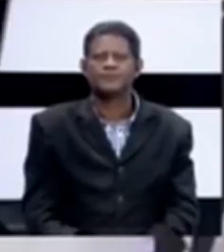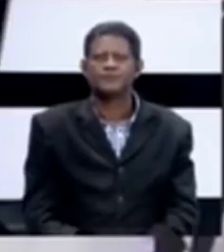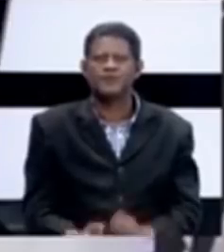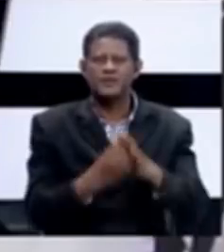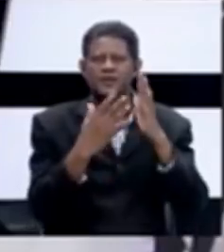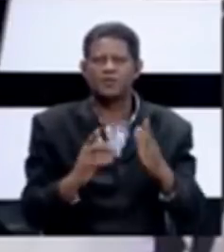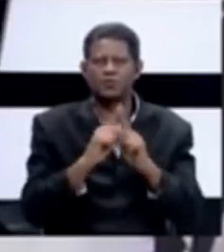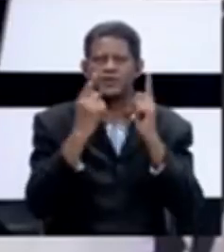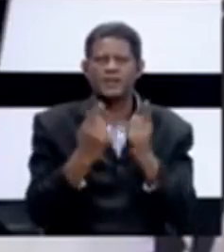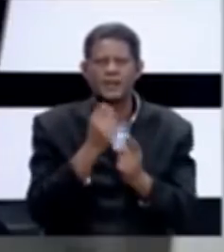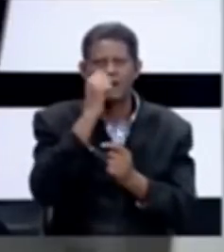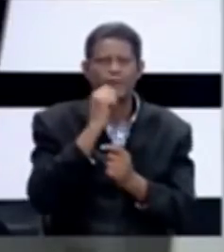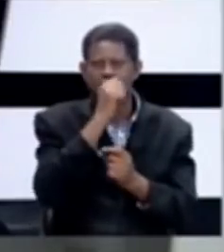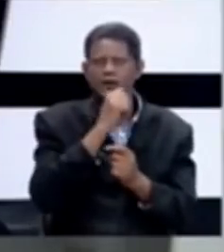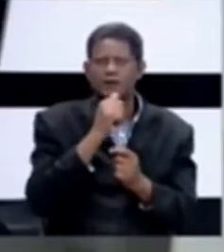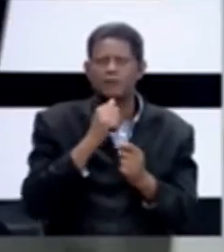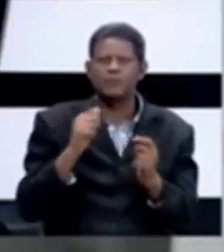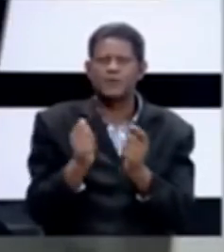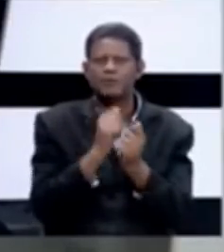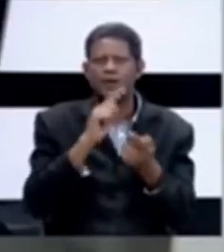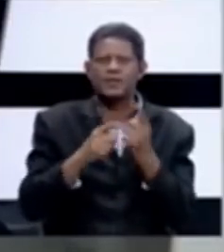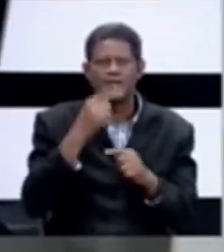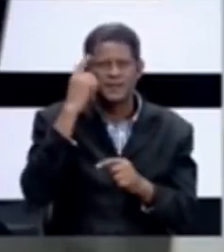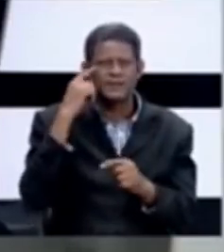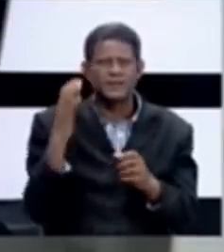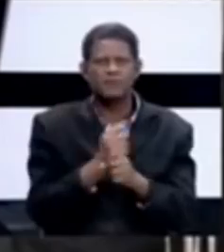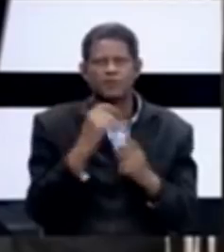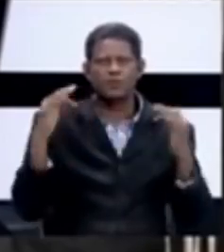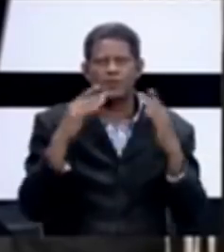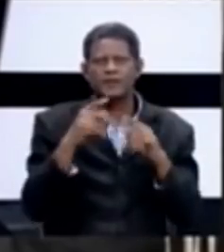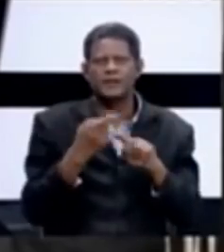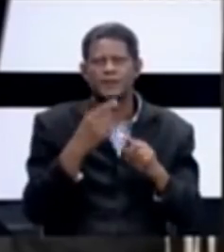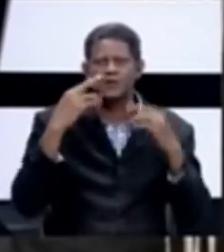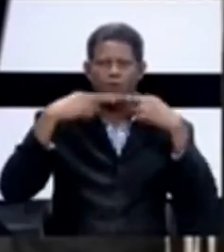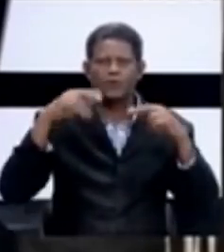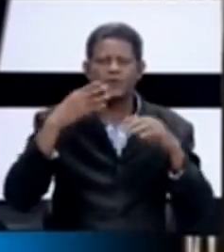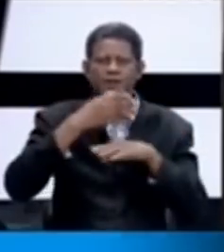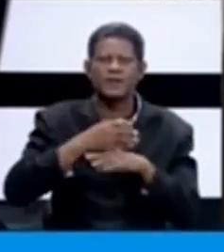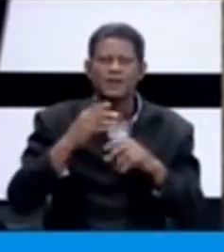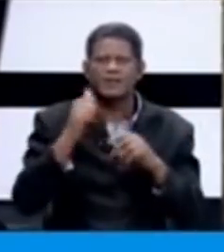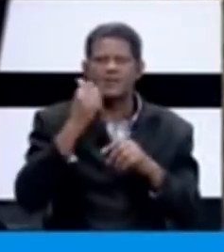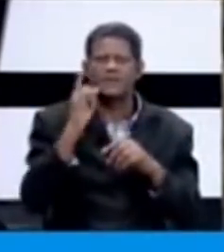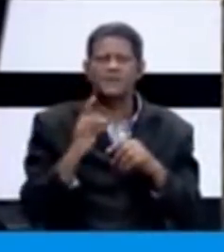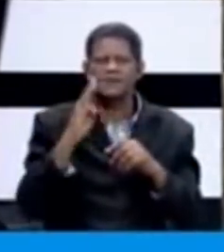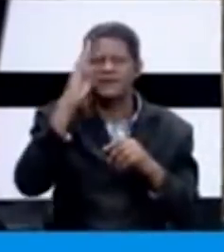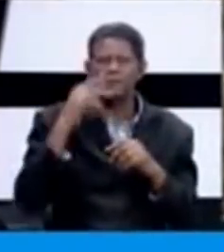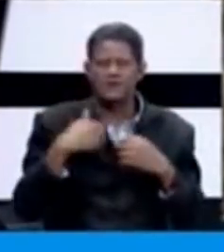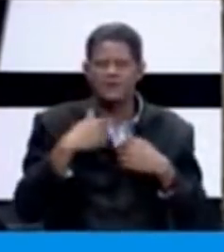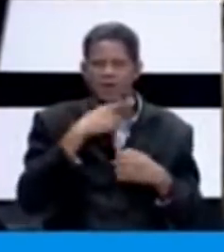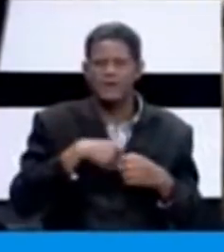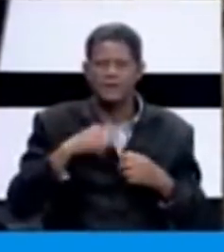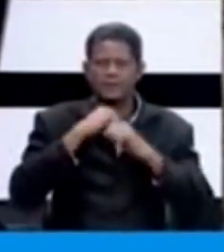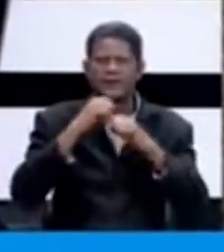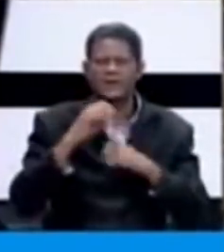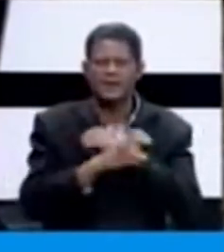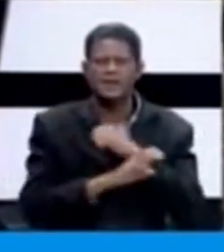ፋሲስታዊ ጉጅለ ኣብይ ኣሕመድ ምስ መሻርክቱ ኮይኑ ትግራይ ንምውራር ኩናት ካብ ዝእወጅ ንድሓር ኣብ እዚ ሰሜን ዝነበሩ ኣባላት ሰራዊት ምክልኻል ሃገር